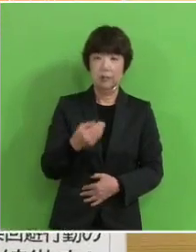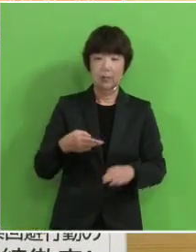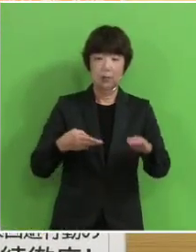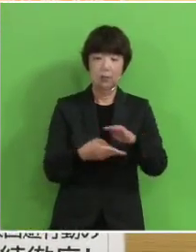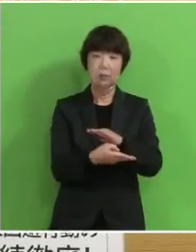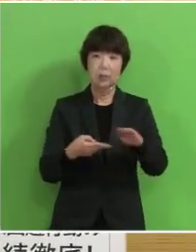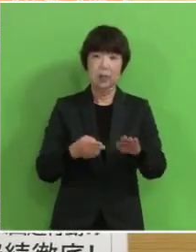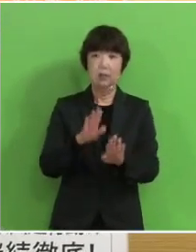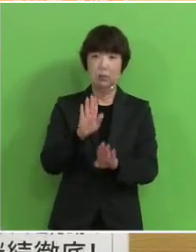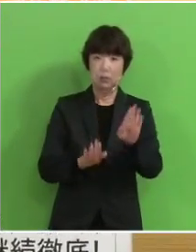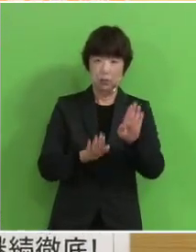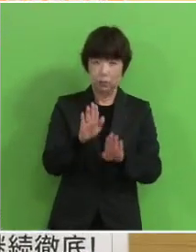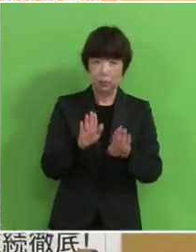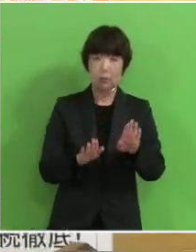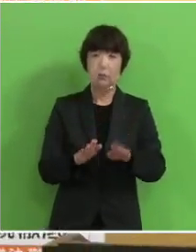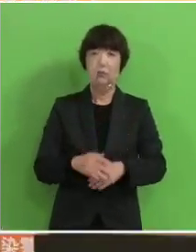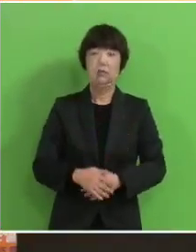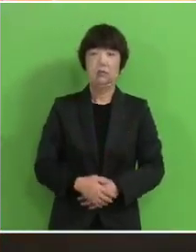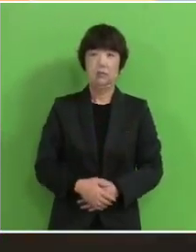状況ですが